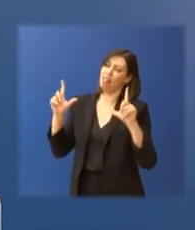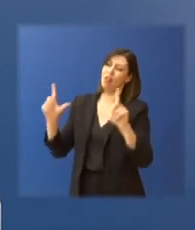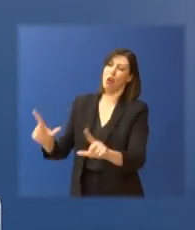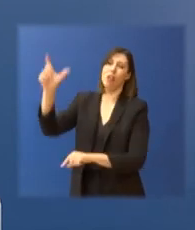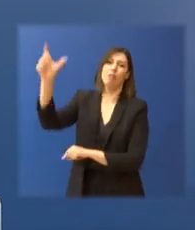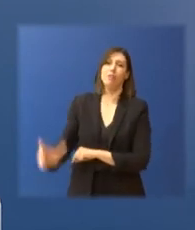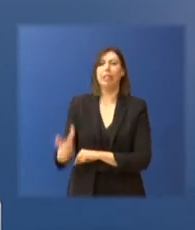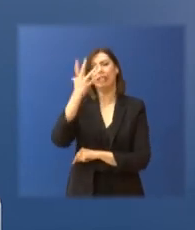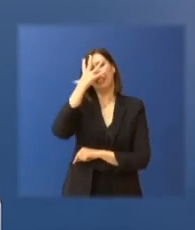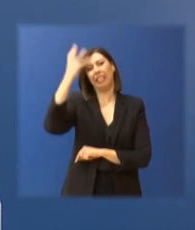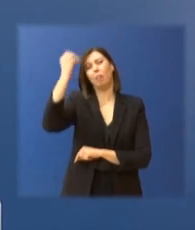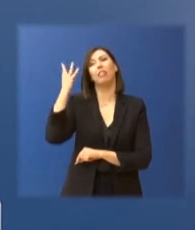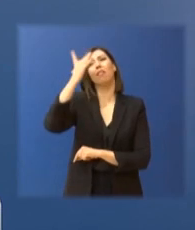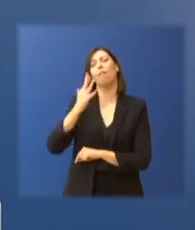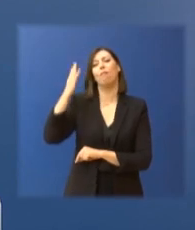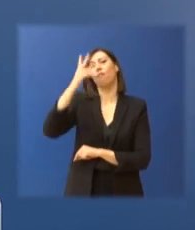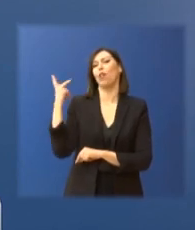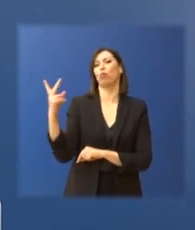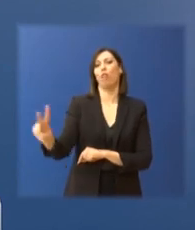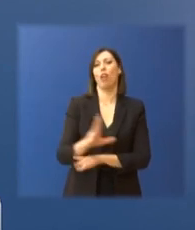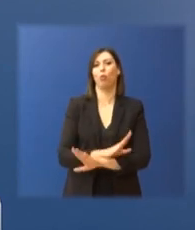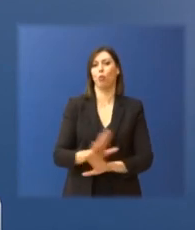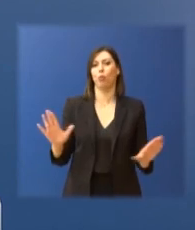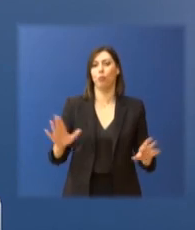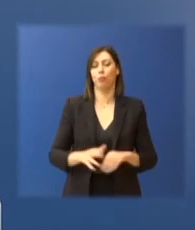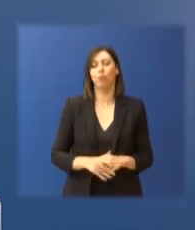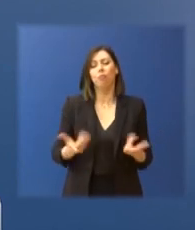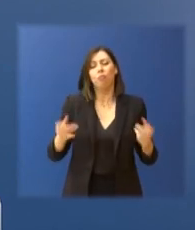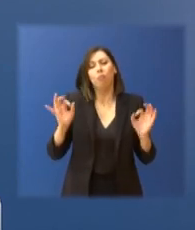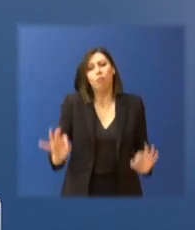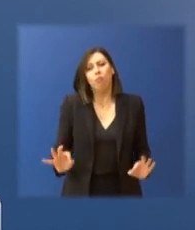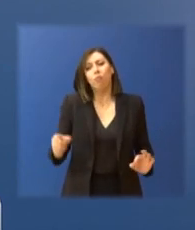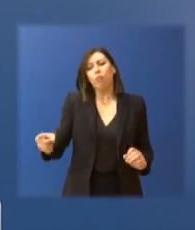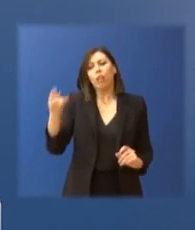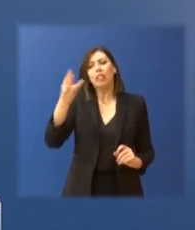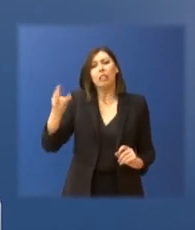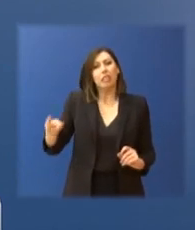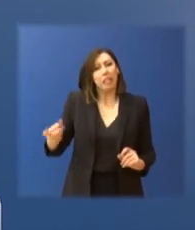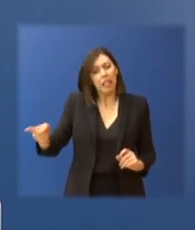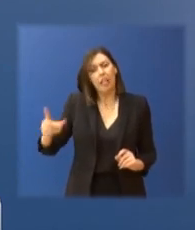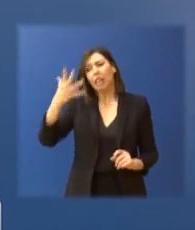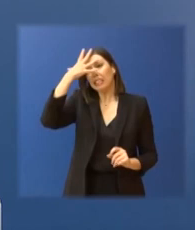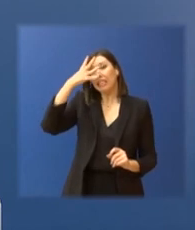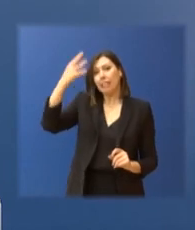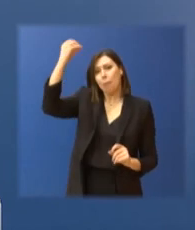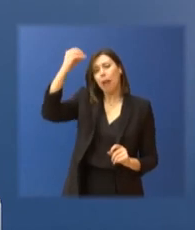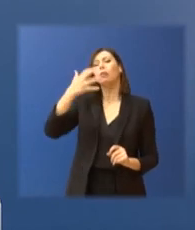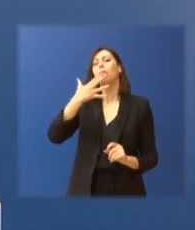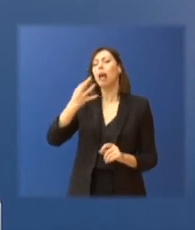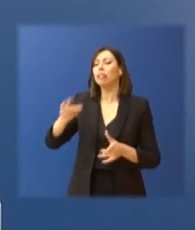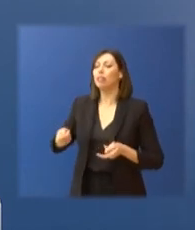ΣΥΡΙΖΑΙΣΜΟ. Εχμή του δόρατος του ΣΥΡΙΖΑΙΣΜΟΥ, ο κύριος Τσίπρας έχρισε τον κύριο Πολάκη, στον οποίον